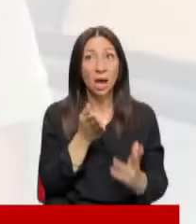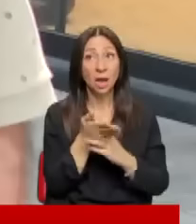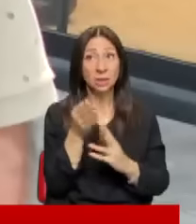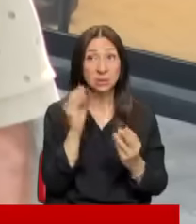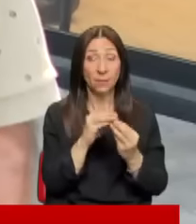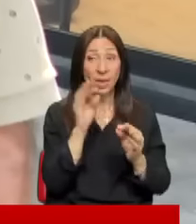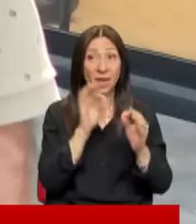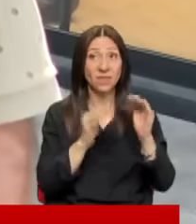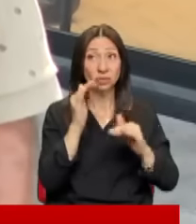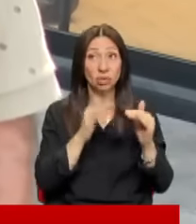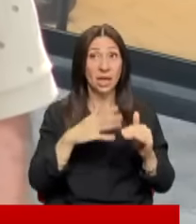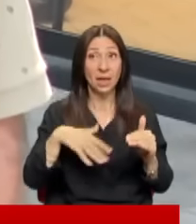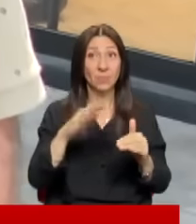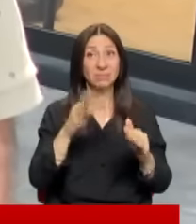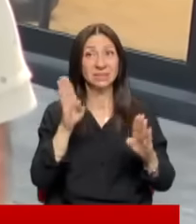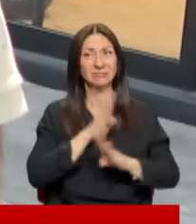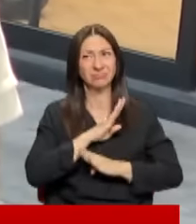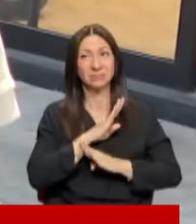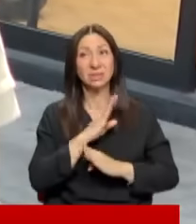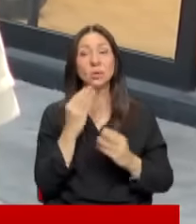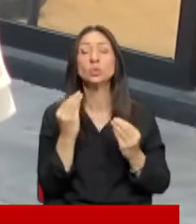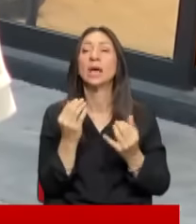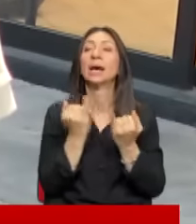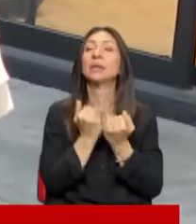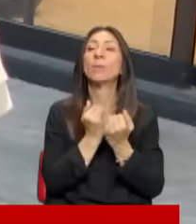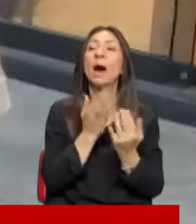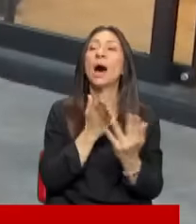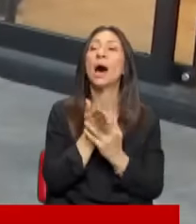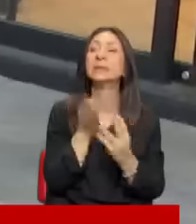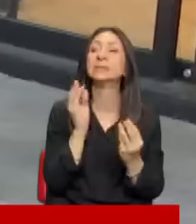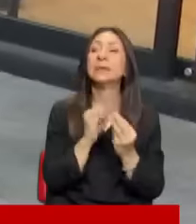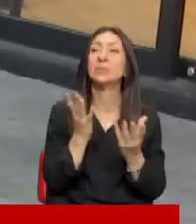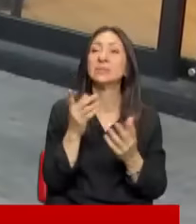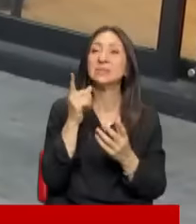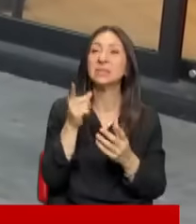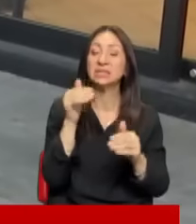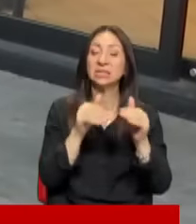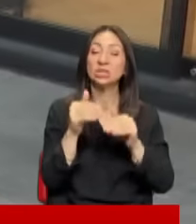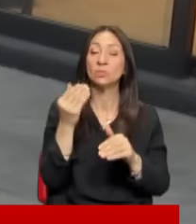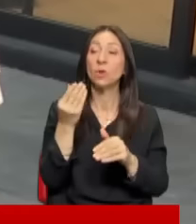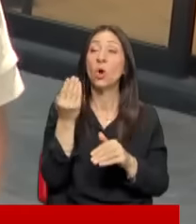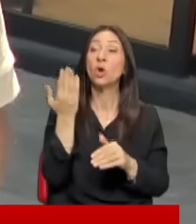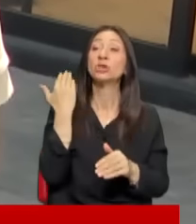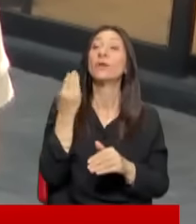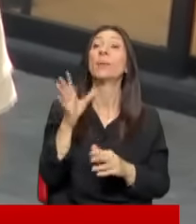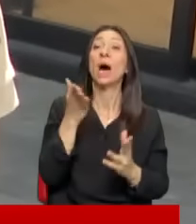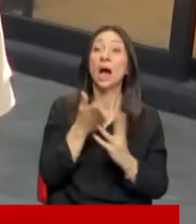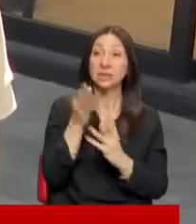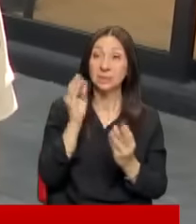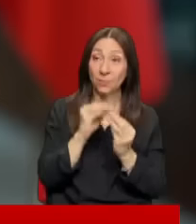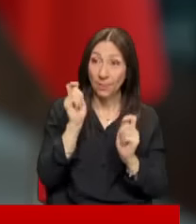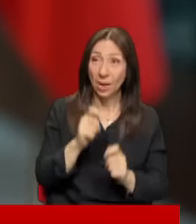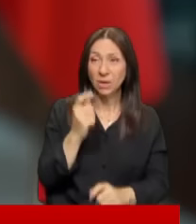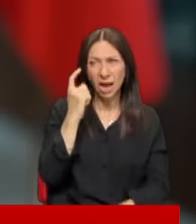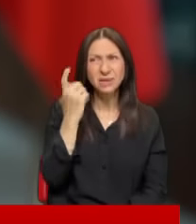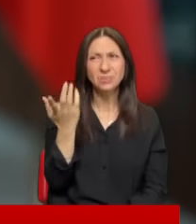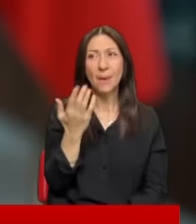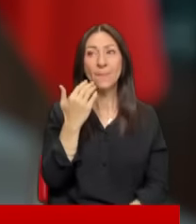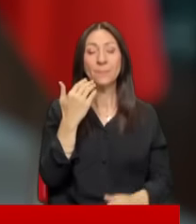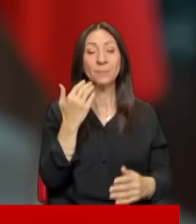hani enflasyona hepimiz yenildik. Ya böyle güzel bir... kardeşim ara zam mı? Ya sana seçimden önce veremeyen ara zam yapar mı? Akıl kârı mı?